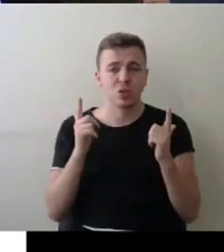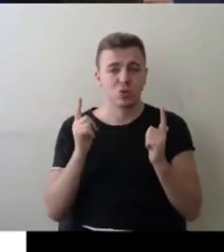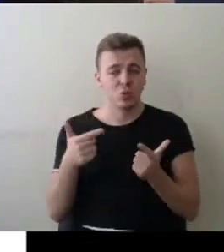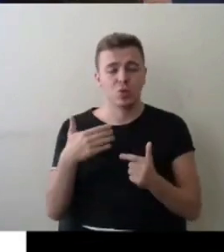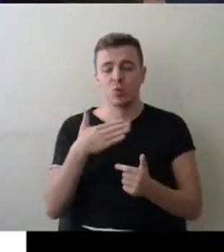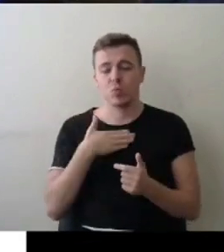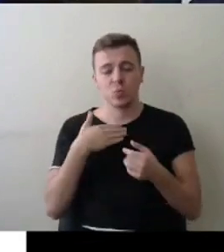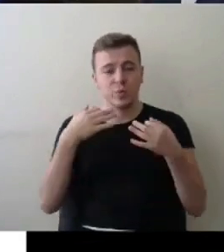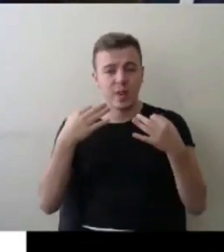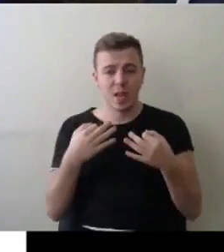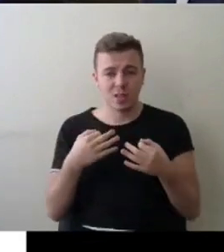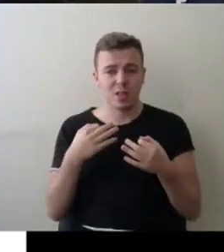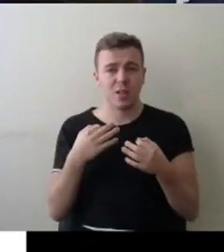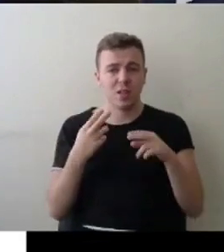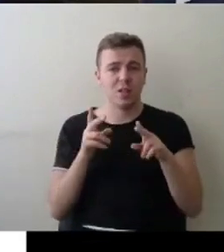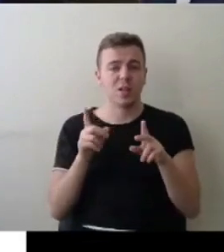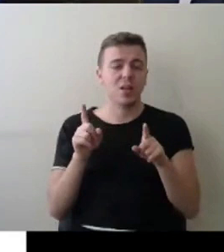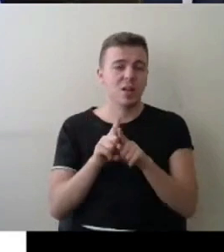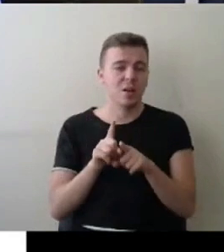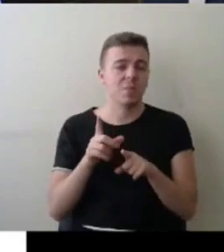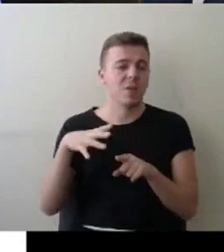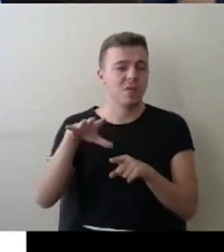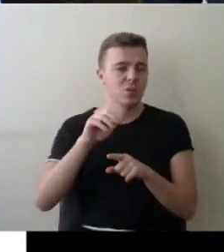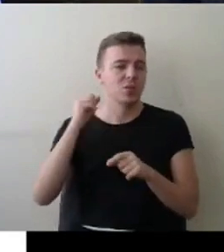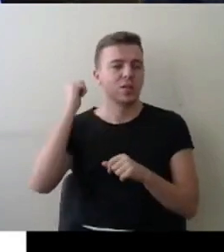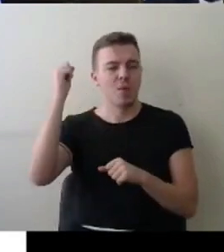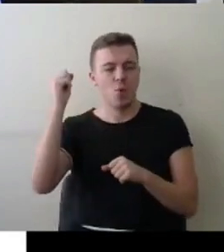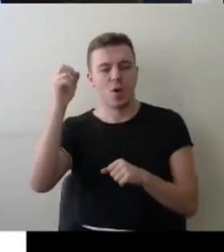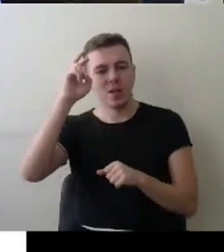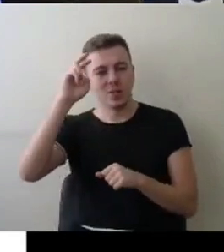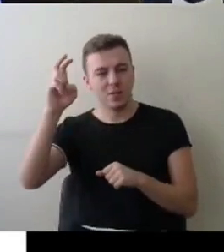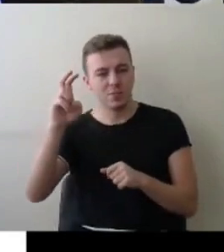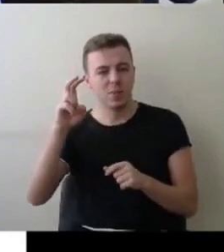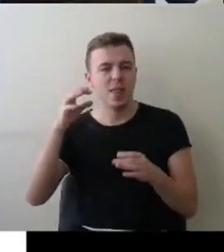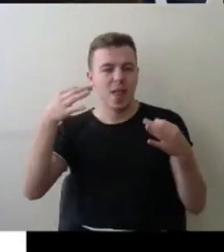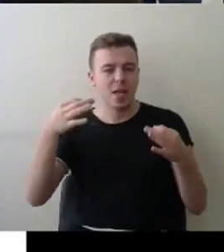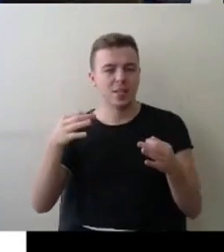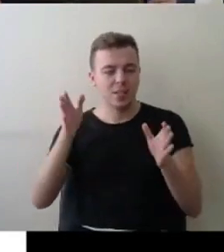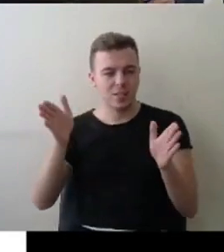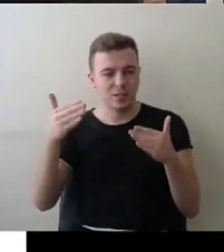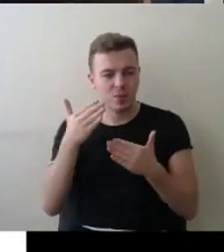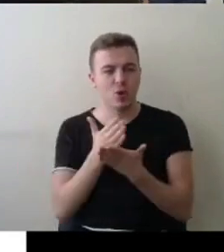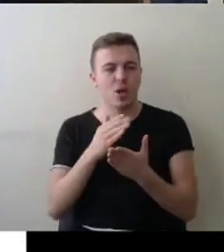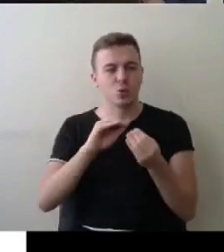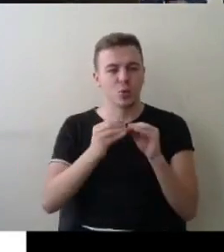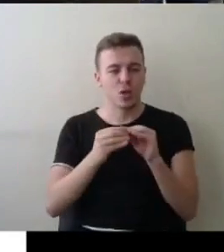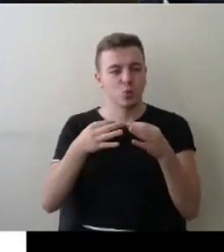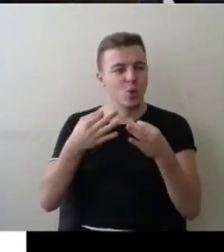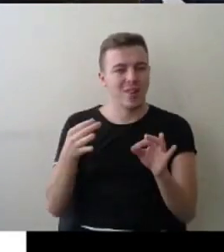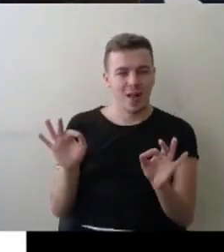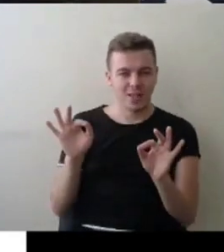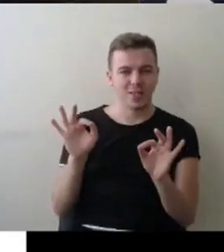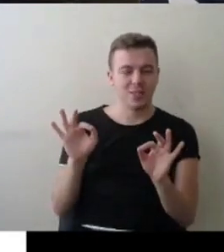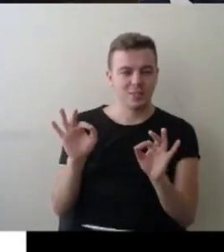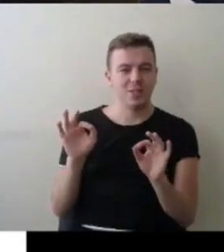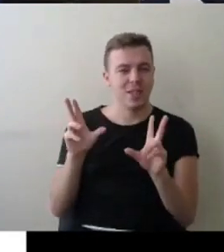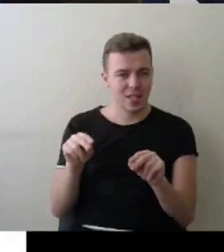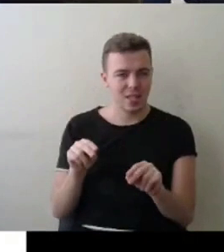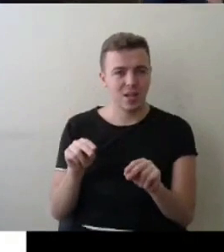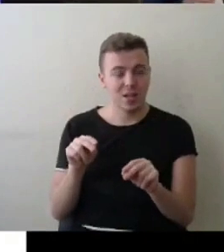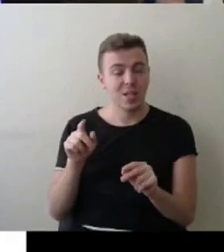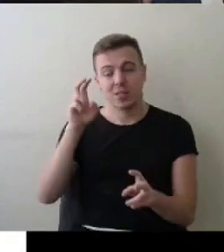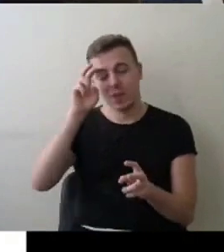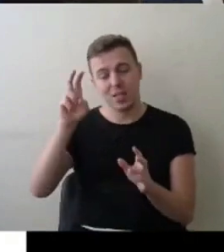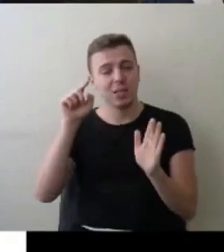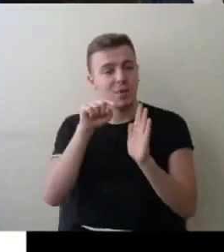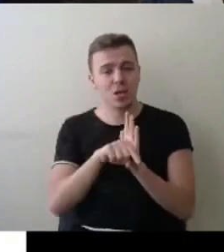kaip ir kiekvienos demokratinės valstybės teisinės sistemoje, galioja sutarčių laisvės principas, nes valstybė negali kištis, su